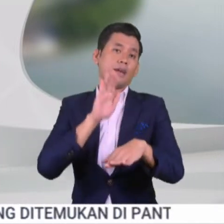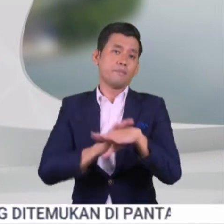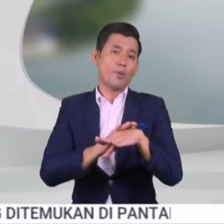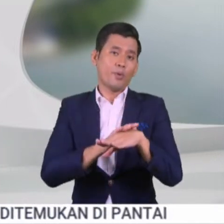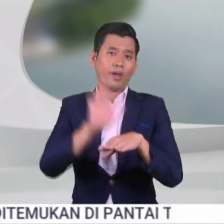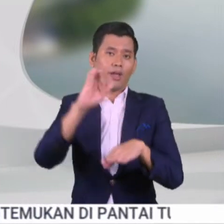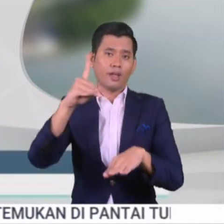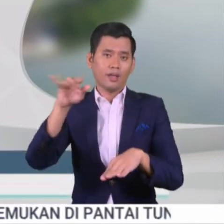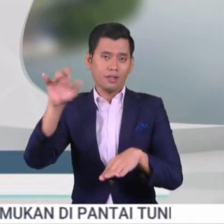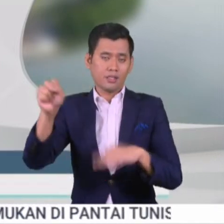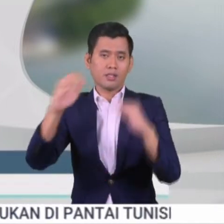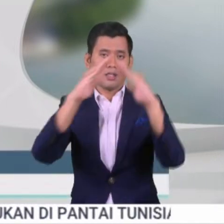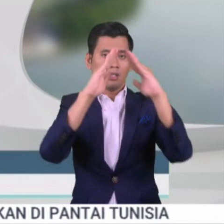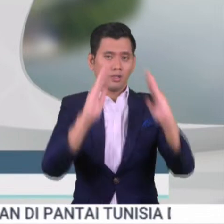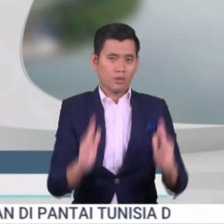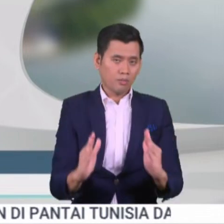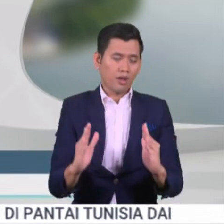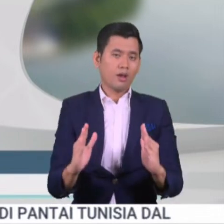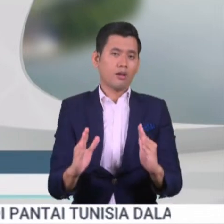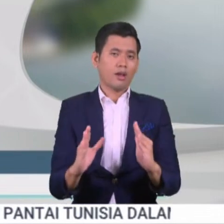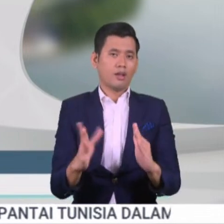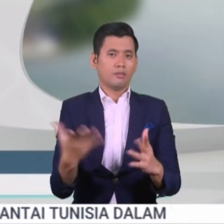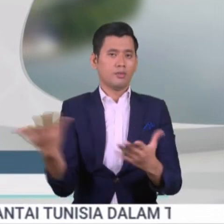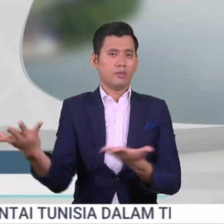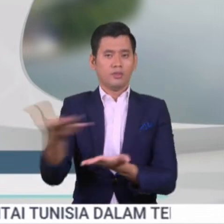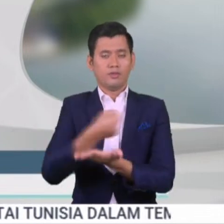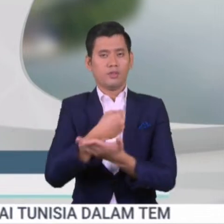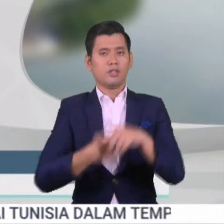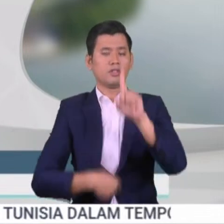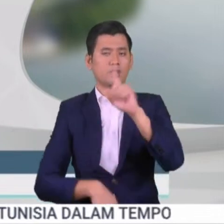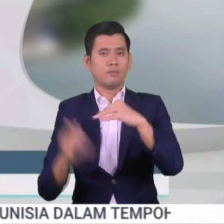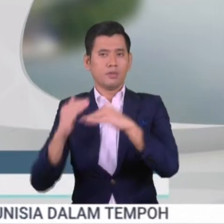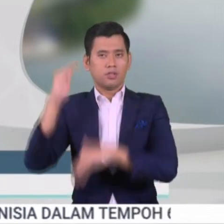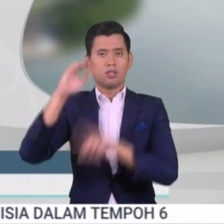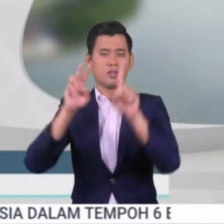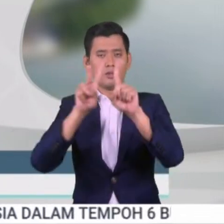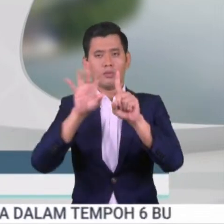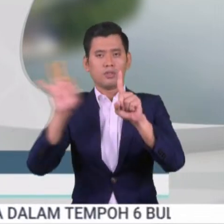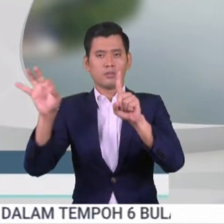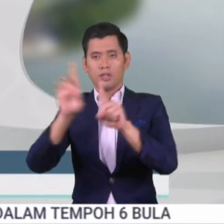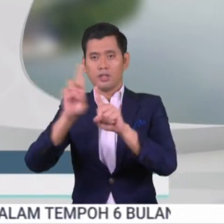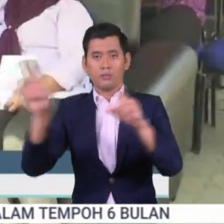dan premis yang menghasilkan jumlah kutipan lebih RM129,000.